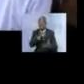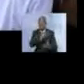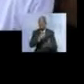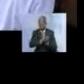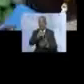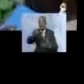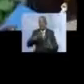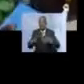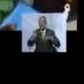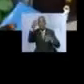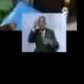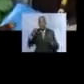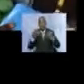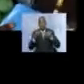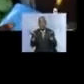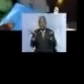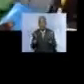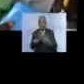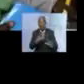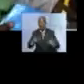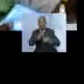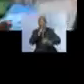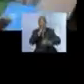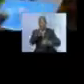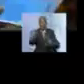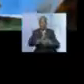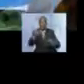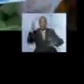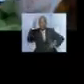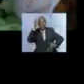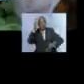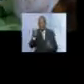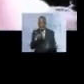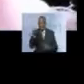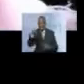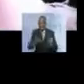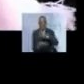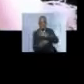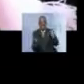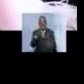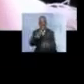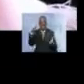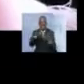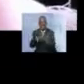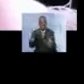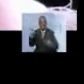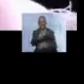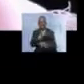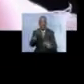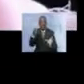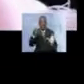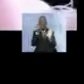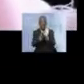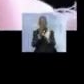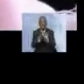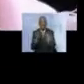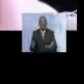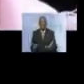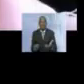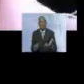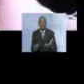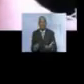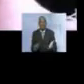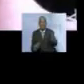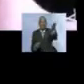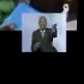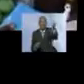des journées nationales de vaccination contre la polio. Ainsi, dans le district sanitaire de San Pedro, ce sont environ 258 000 enfants qui bénéficient de la goutte